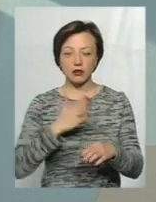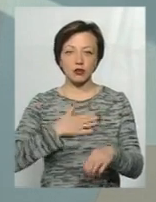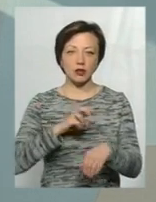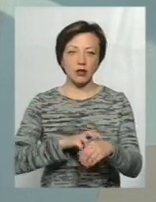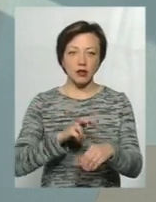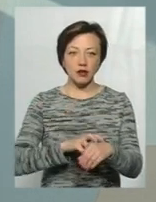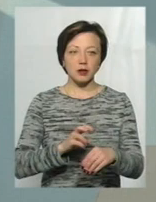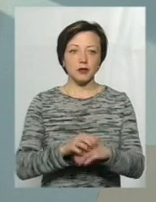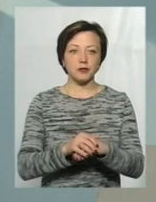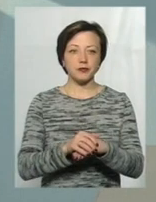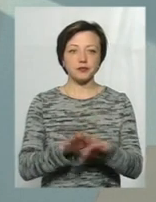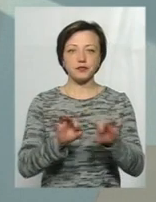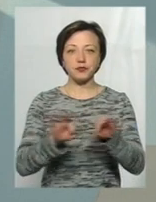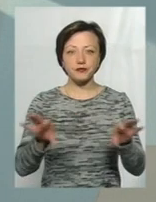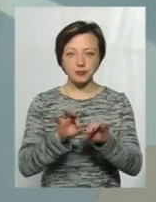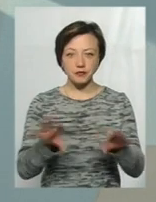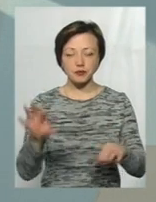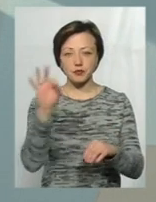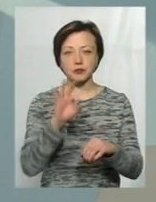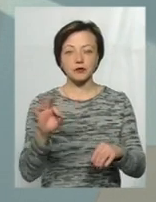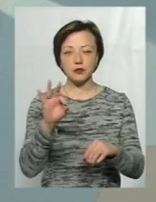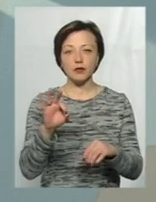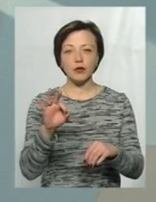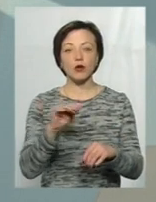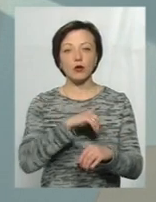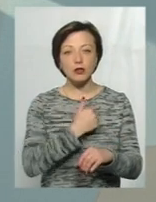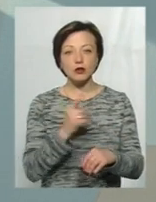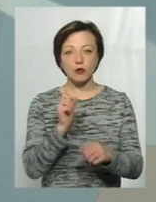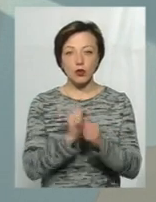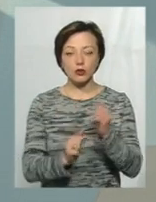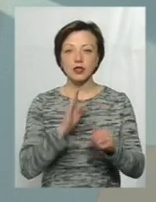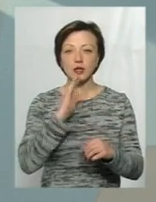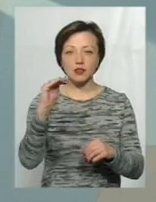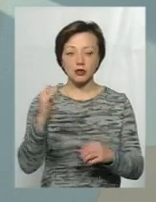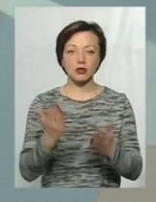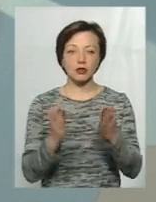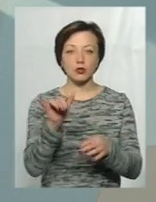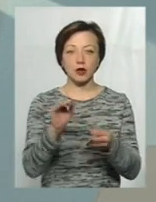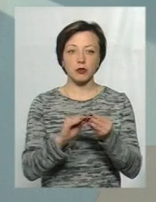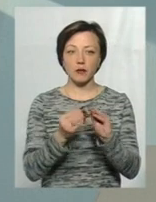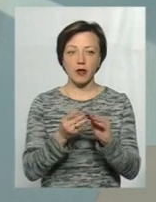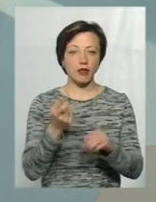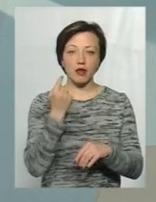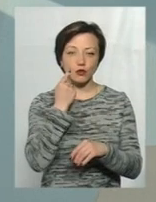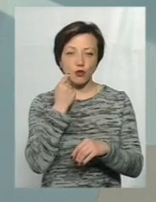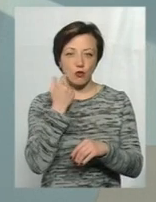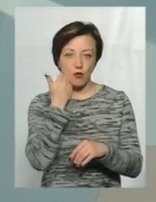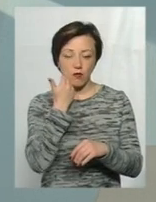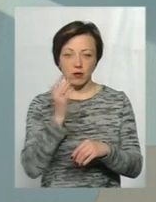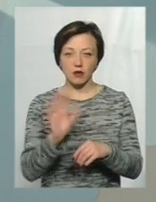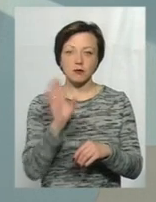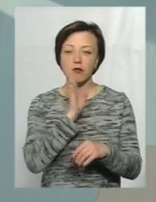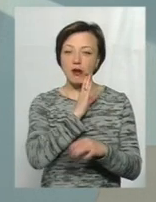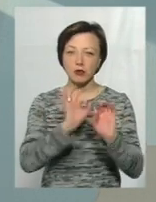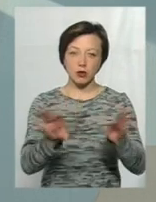акушер-гінекологи. І розповідаємо про те, хотілося б, щоб кожна дівчинка, якщо в неї є проблеми, не соромилась